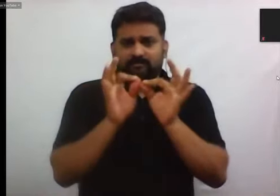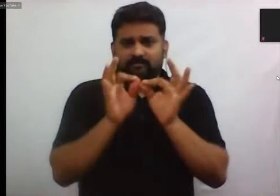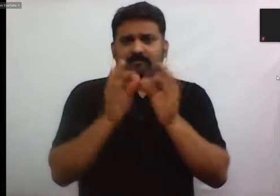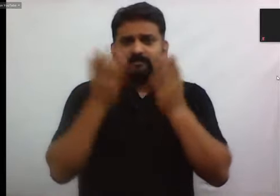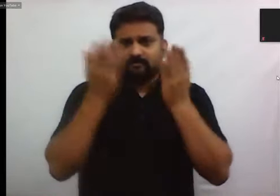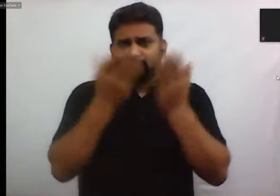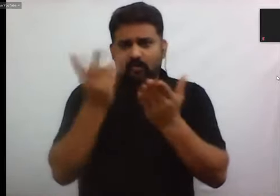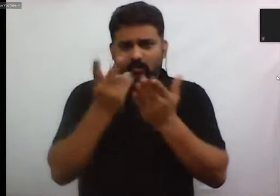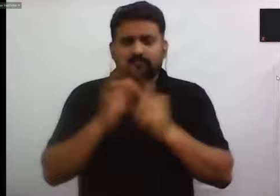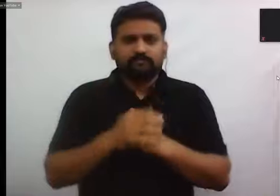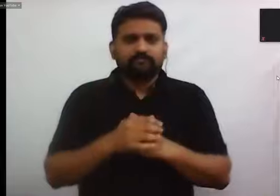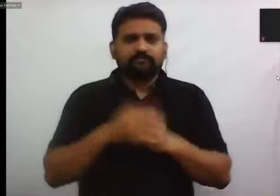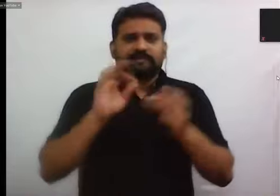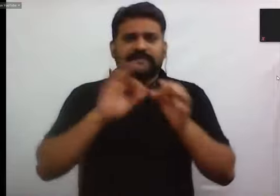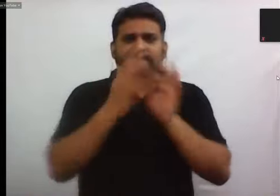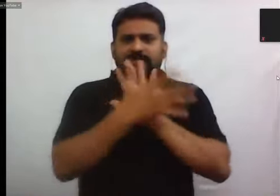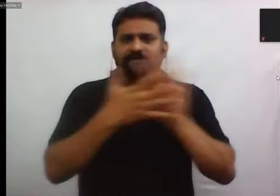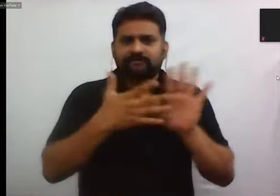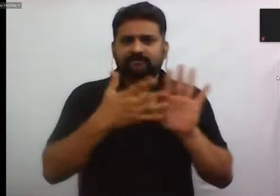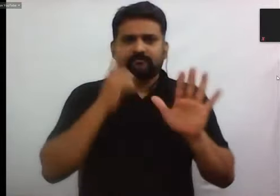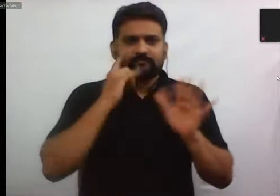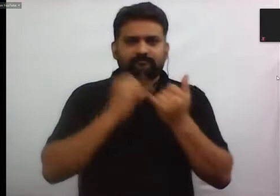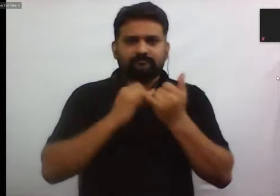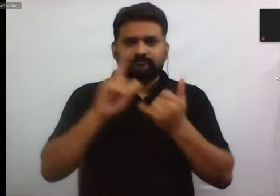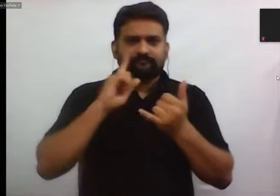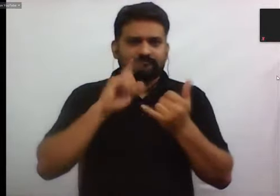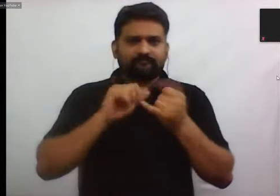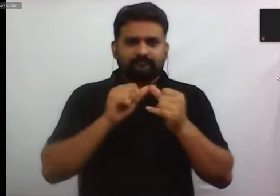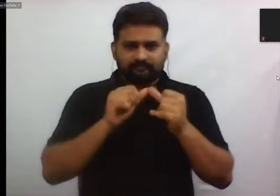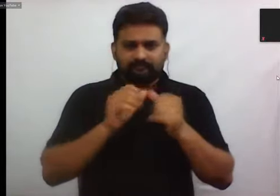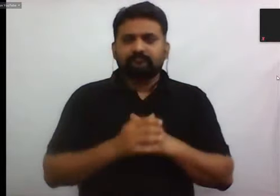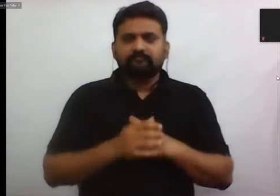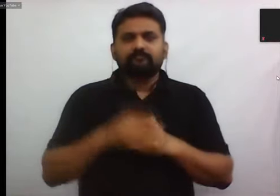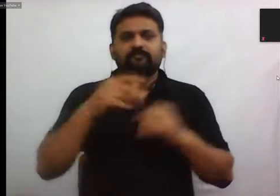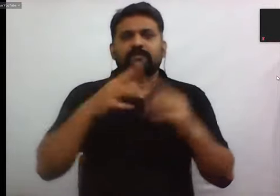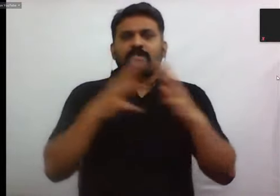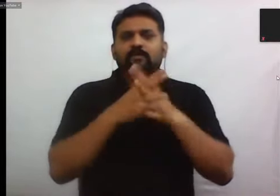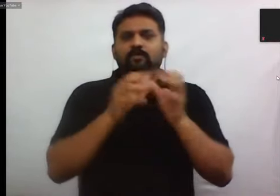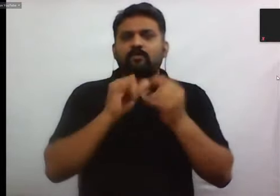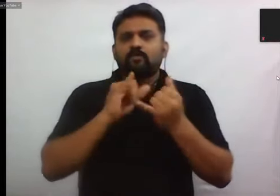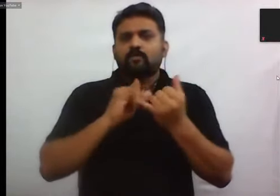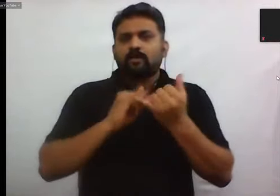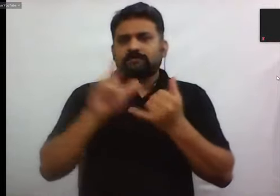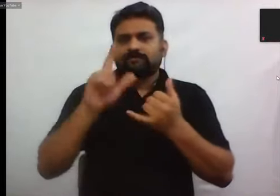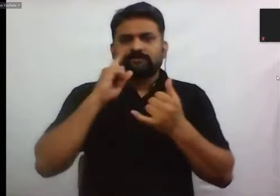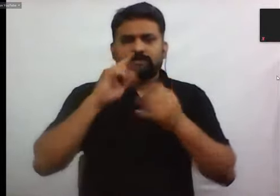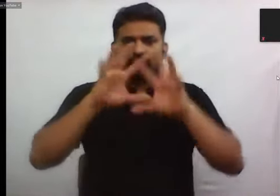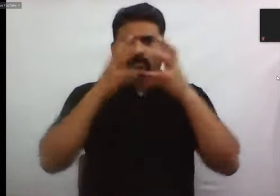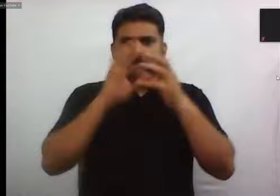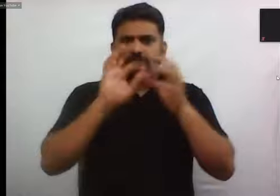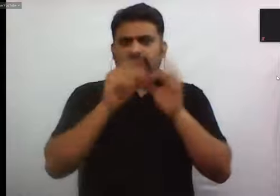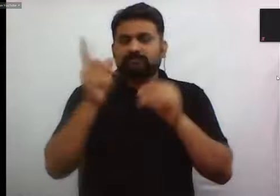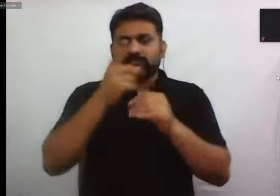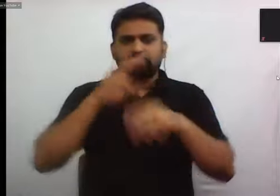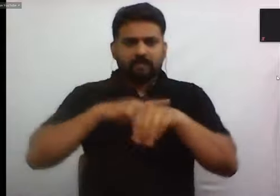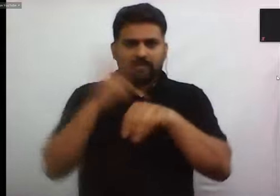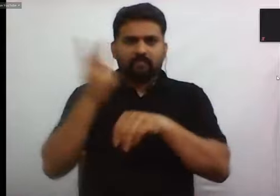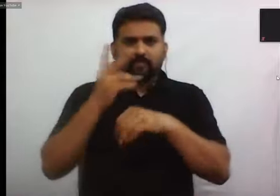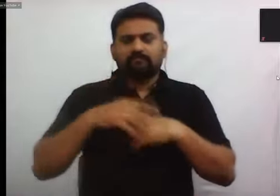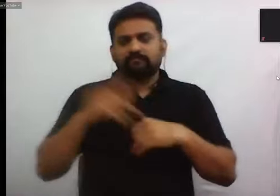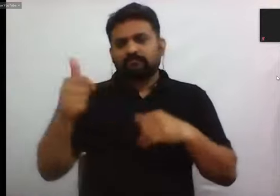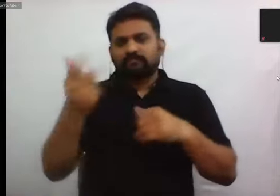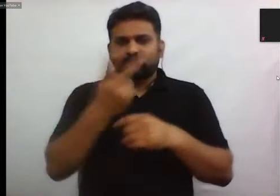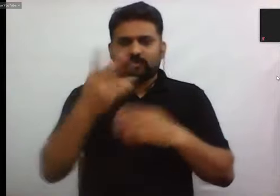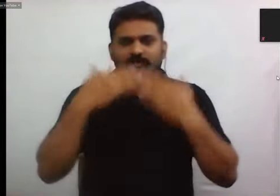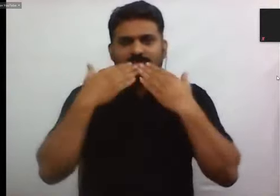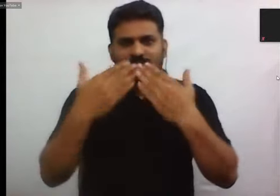इंटरप्रेटर एसोसिएशन से बिलोंग करते हैं और वो वॉशली के भी मेंबर है। तो आपको आप दोनों को बहुत ही थैंक यू